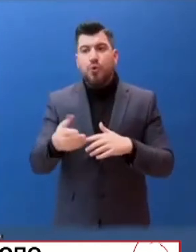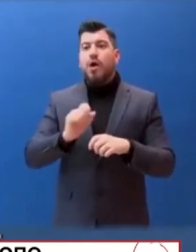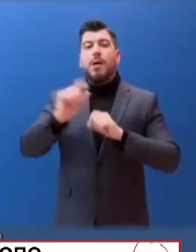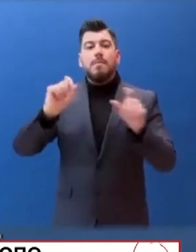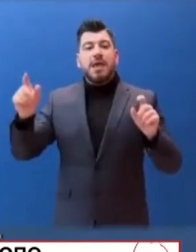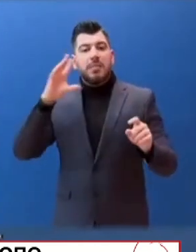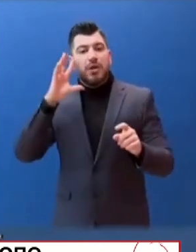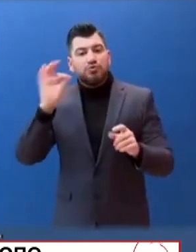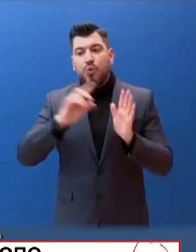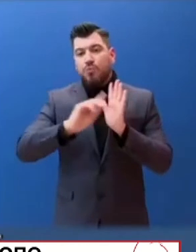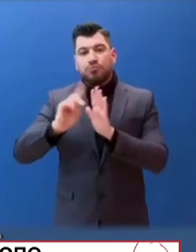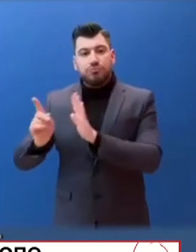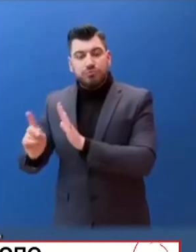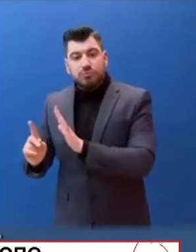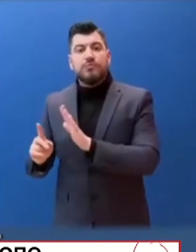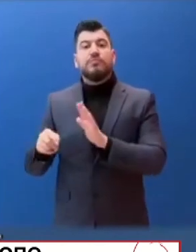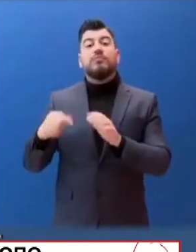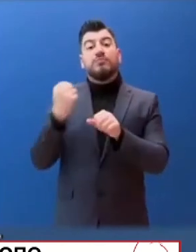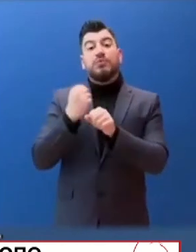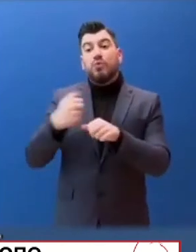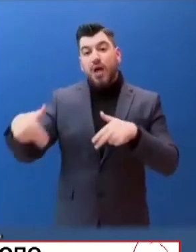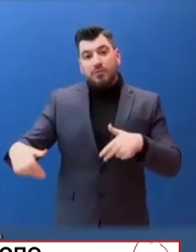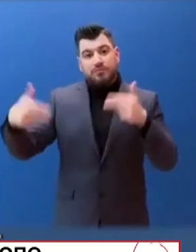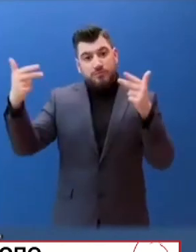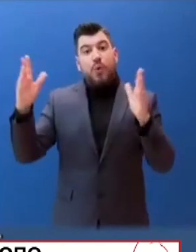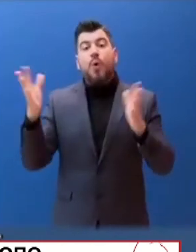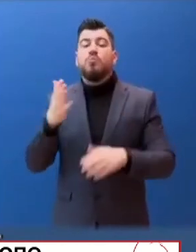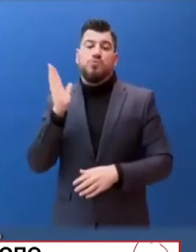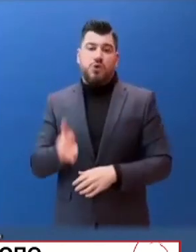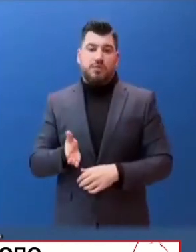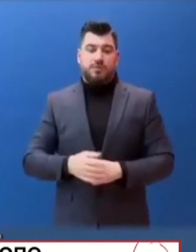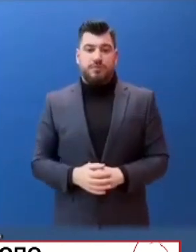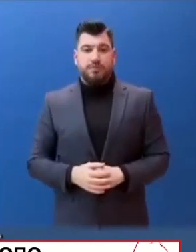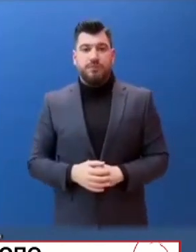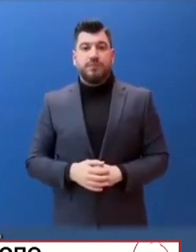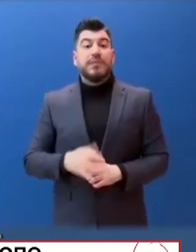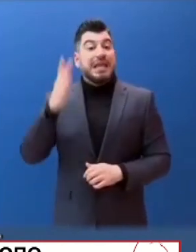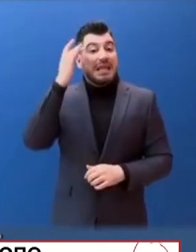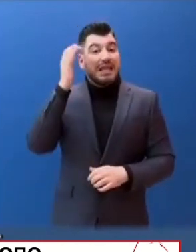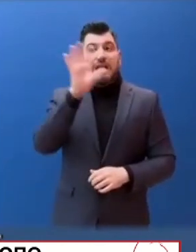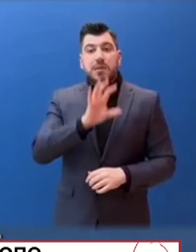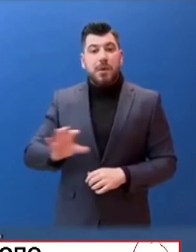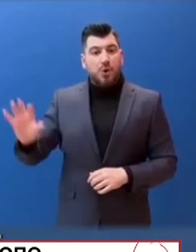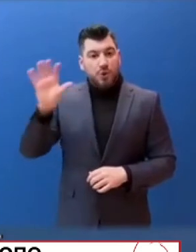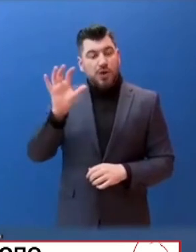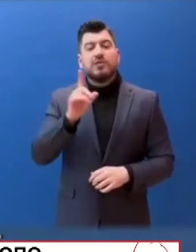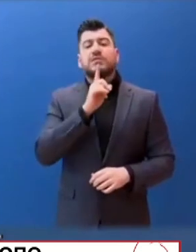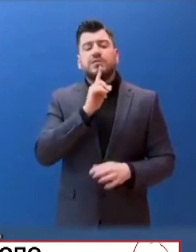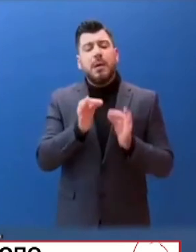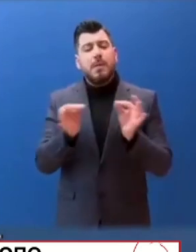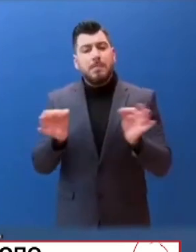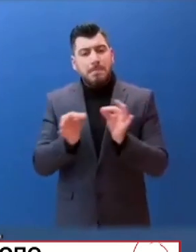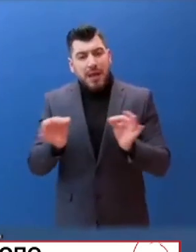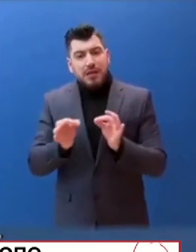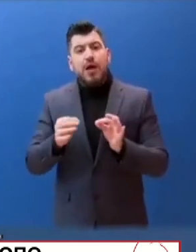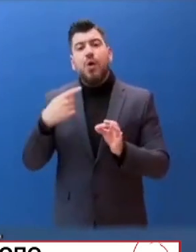SMS για τις μετακινήσεις μας, η τηλεργασία όπου είναι δυνατόν. Στις κίτρινες περιοχές ισχύουν όλα όσα